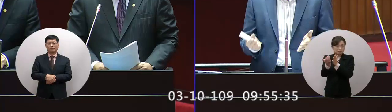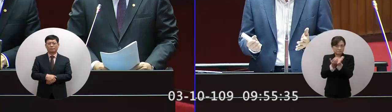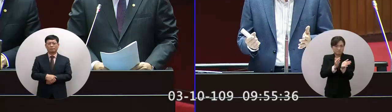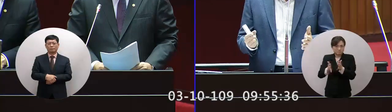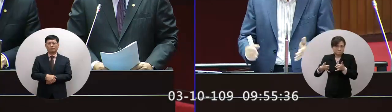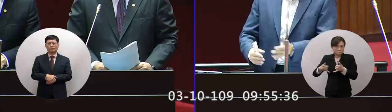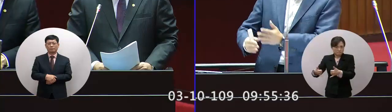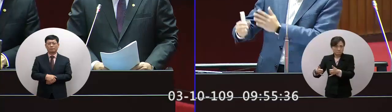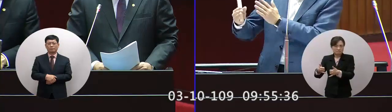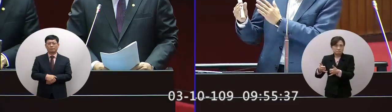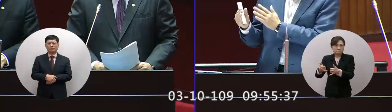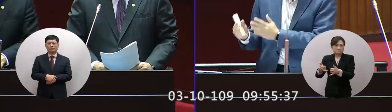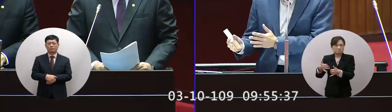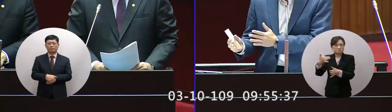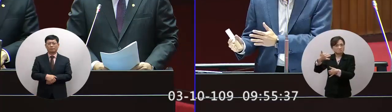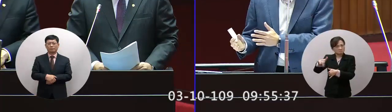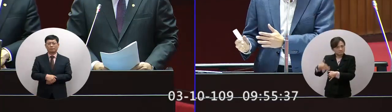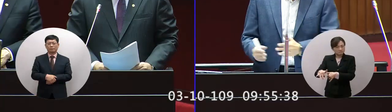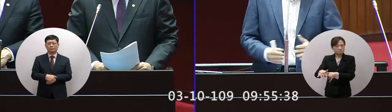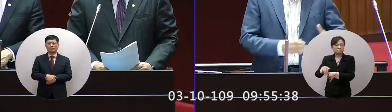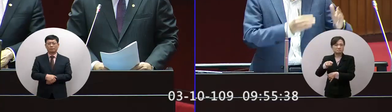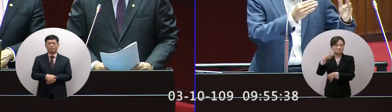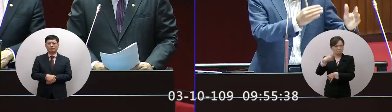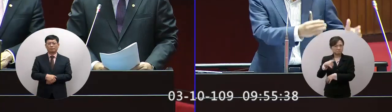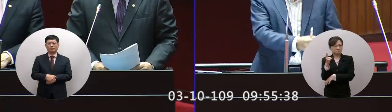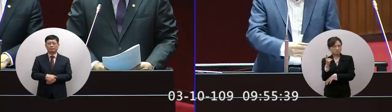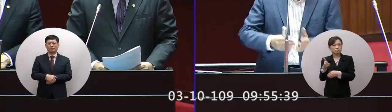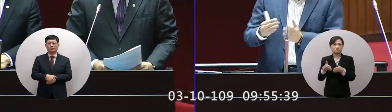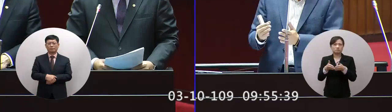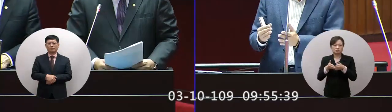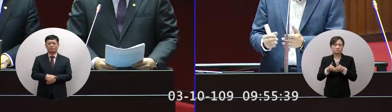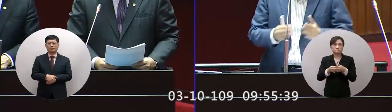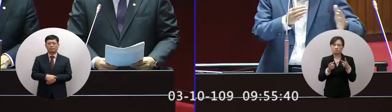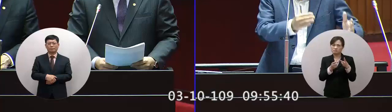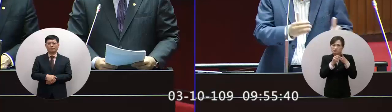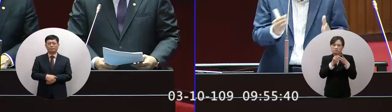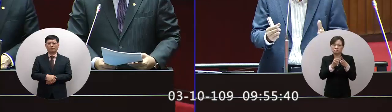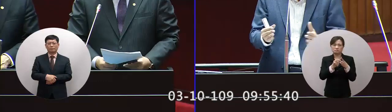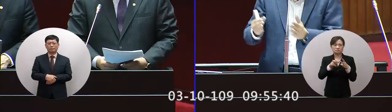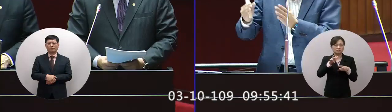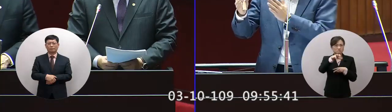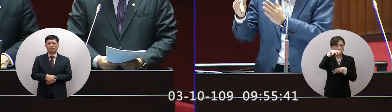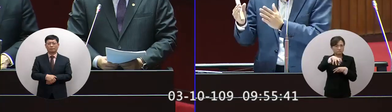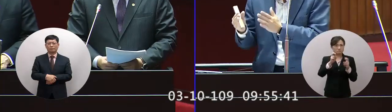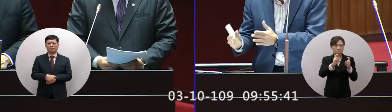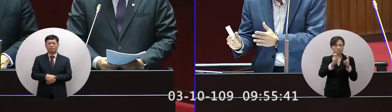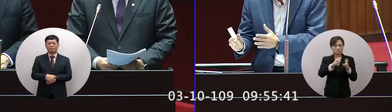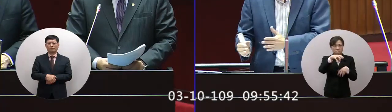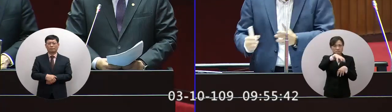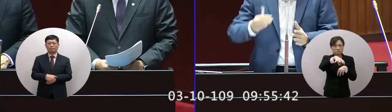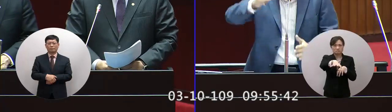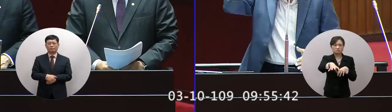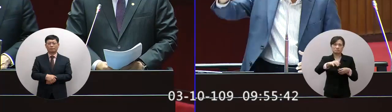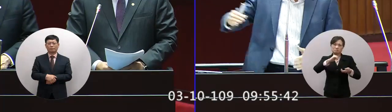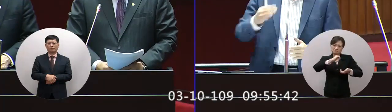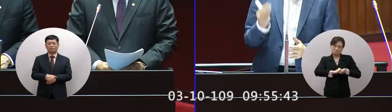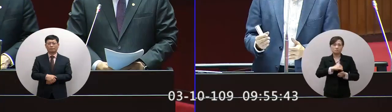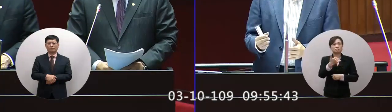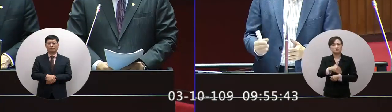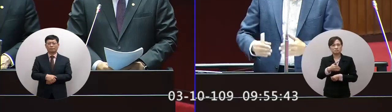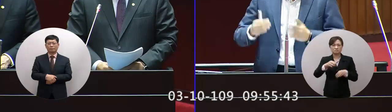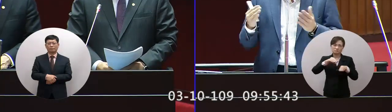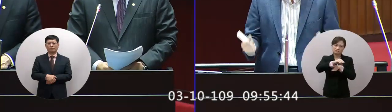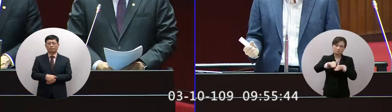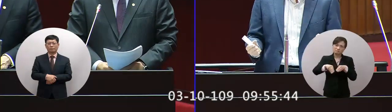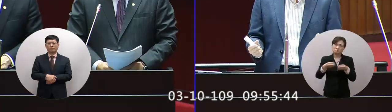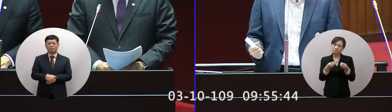题还没有废，可能你们还在等一下。第二个是机场的捷运几个站体还没有定位，交流道怎么